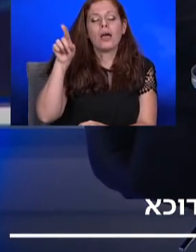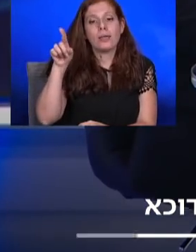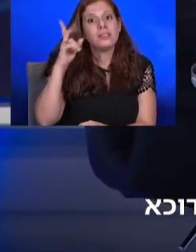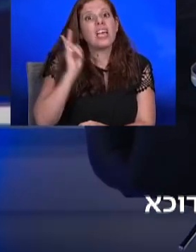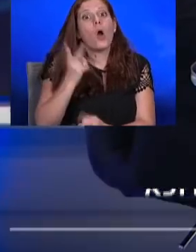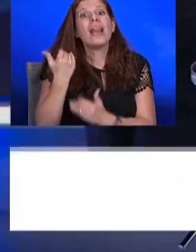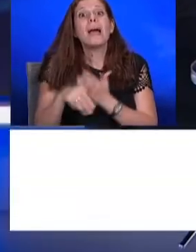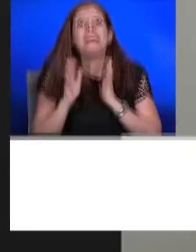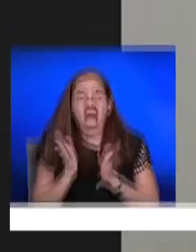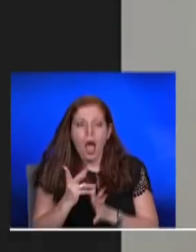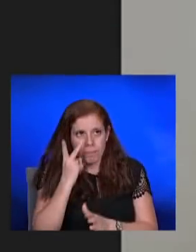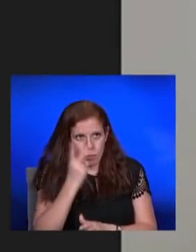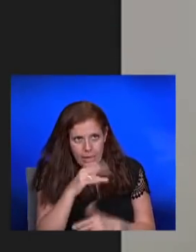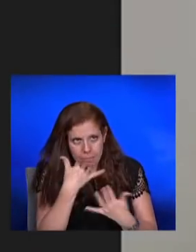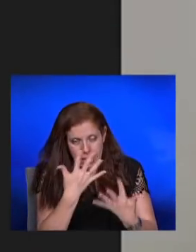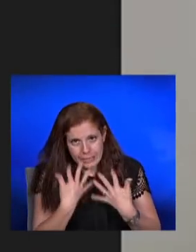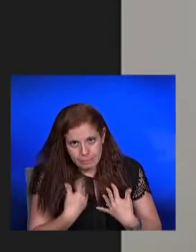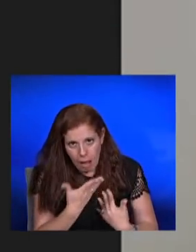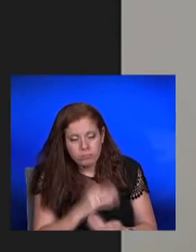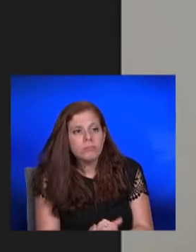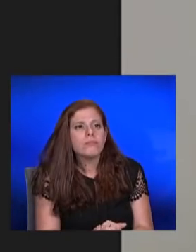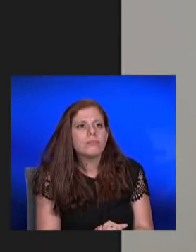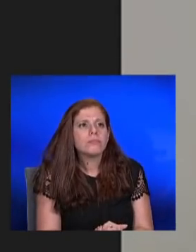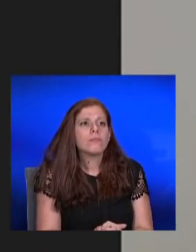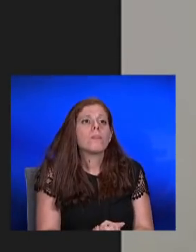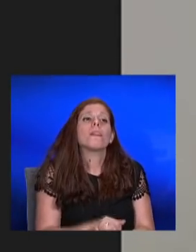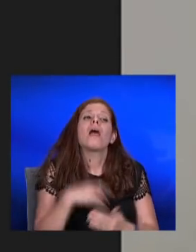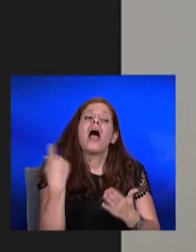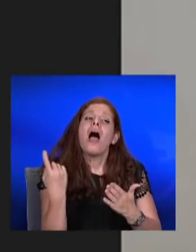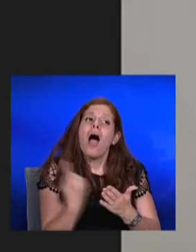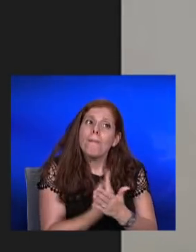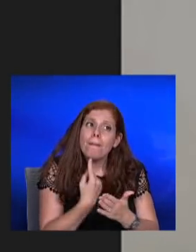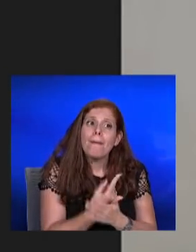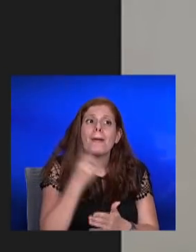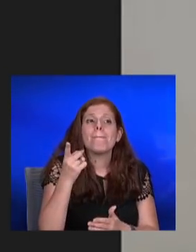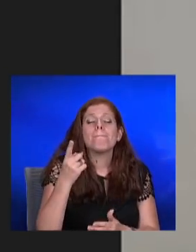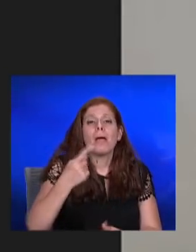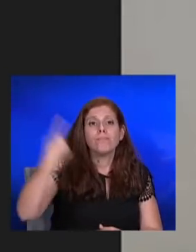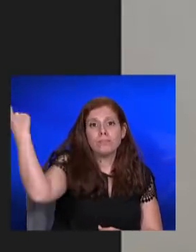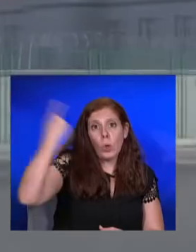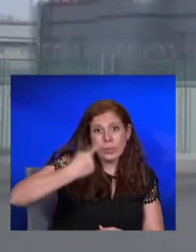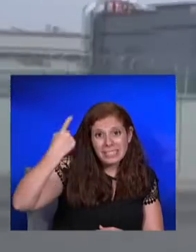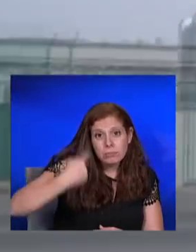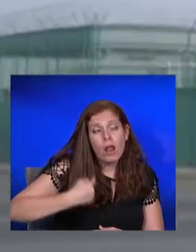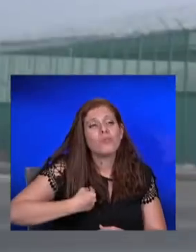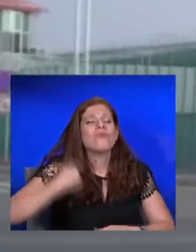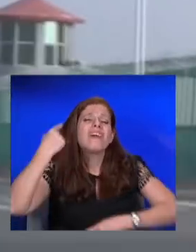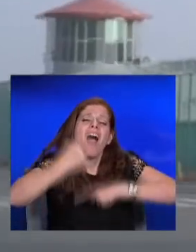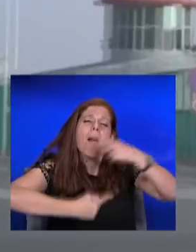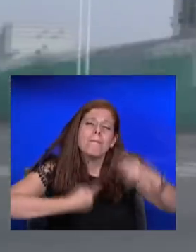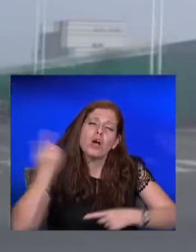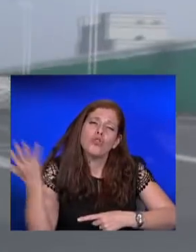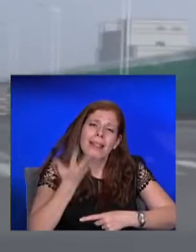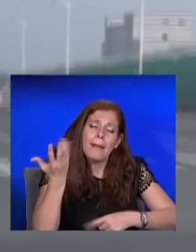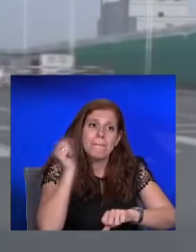היא סיפרה לי. Many of the times they'll be either sentenced to many years in prison. They will disappear